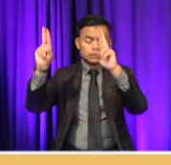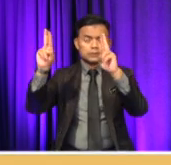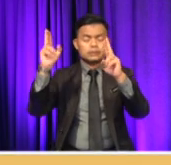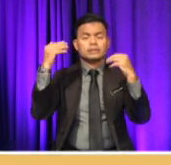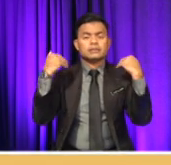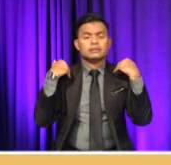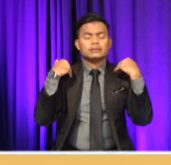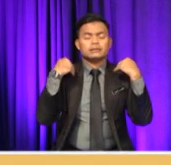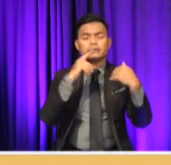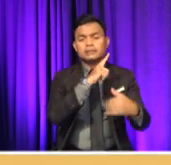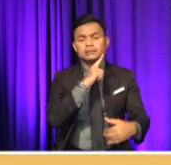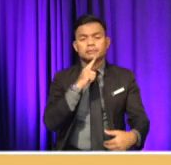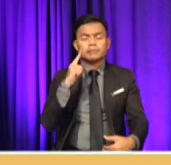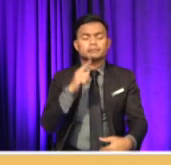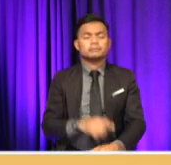keringkan